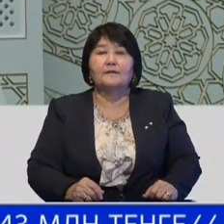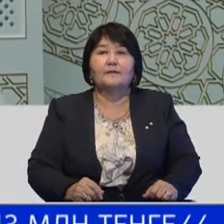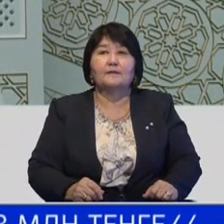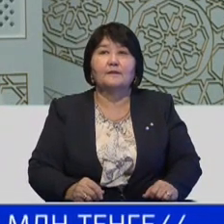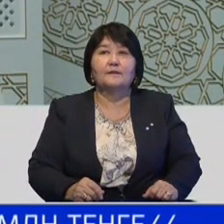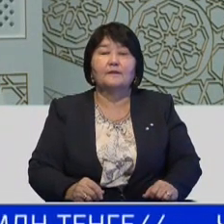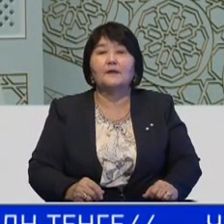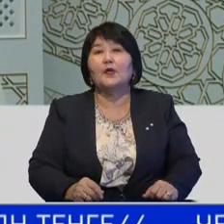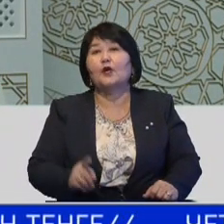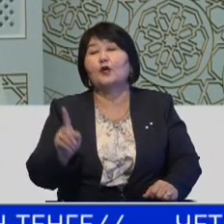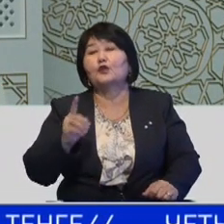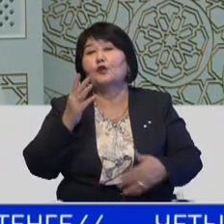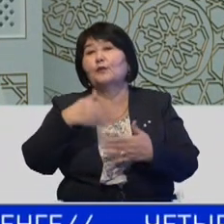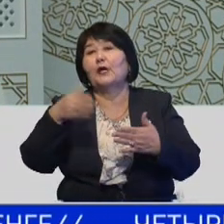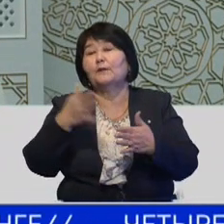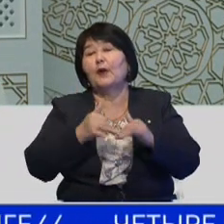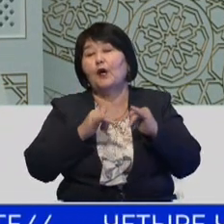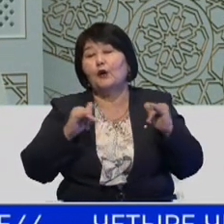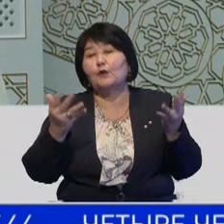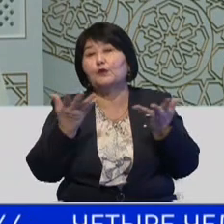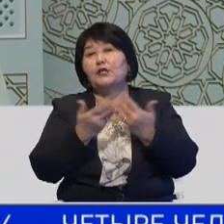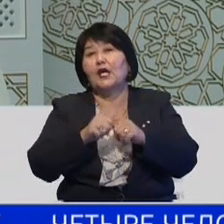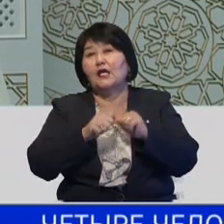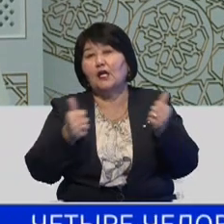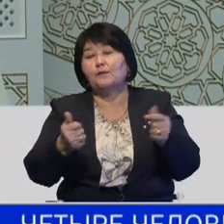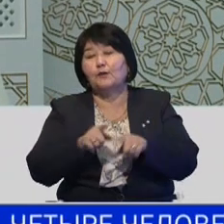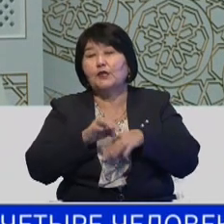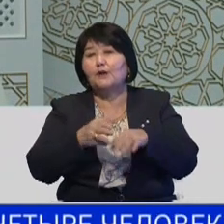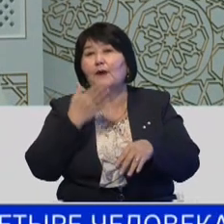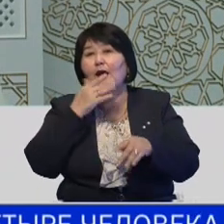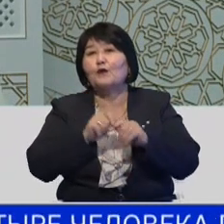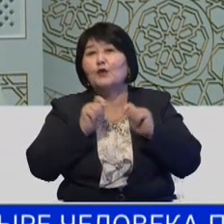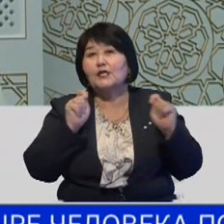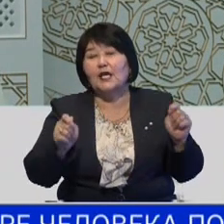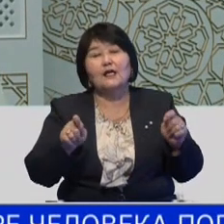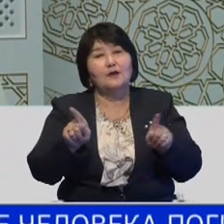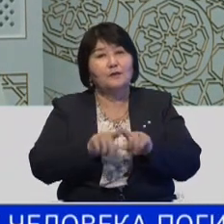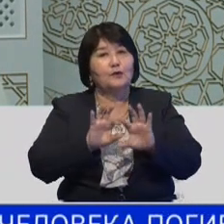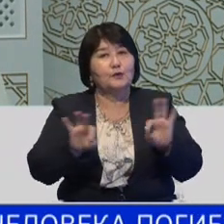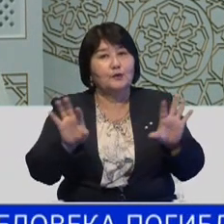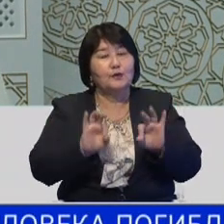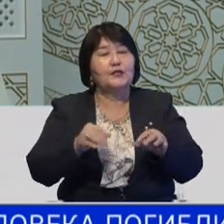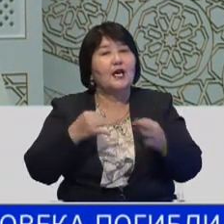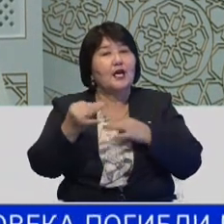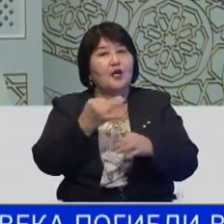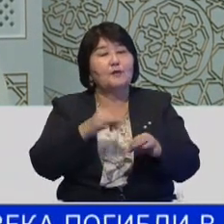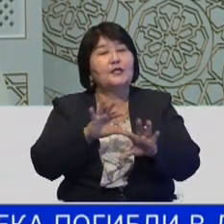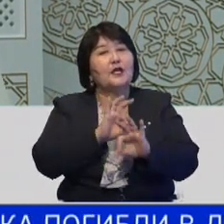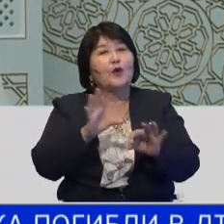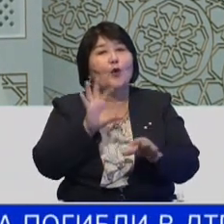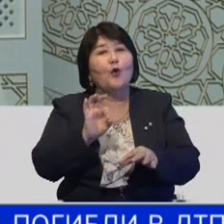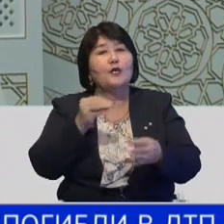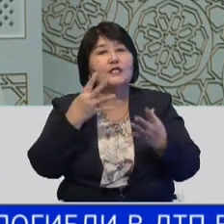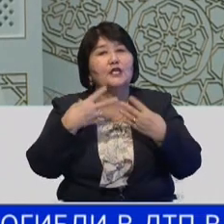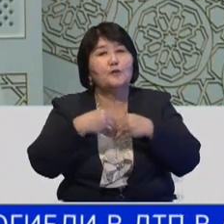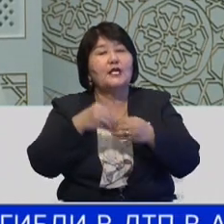семей чтобы предотвратить рост числа разводов для них будет организован Ашар за трапезы будут вестись беседы и проповеди о семейных